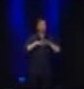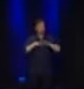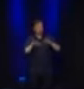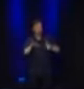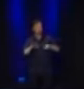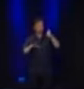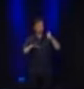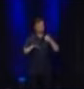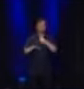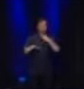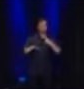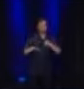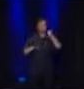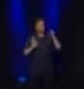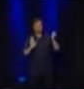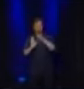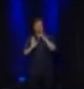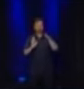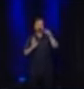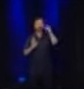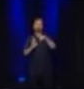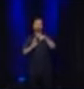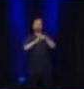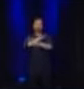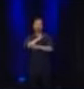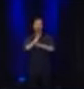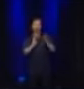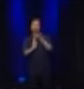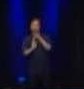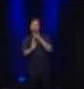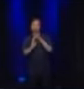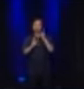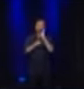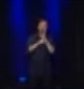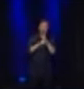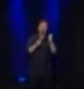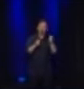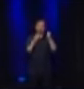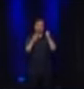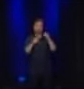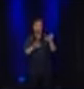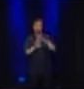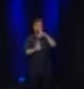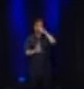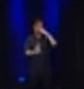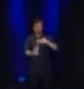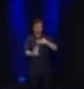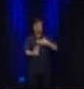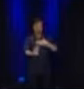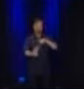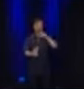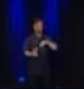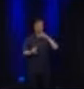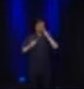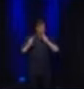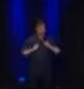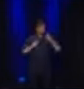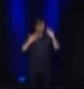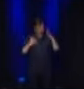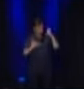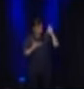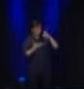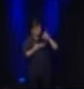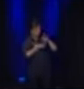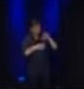des cas à l'automne. Donc, c'est important cet été, il y a comme des braises, là, de s'assurer qu'il y en ait le